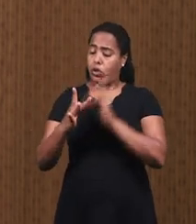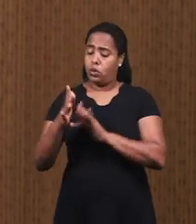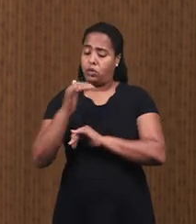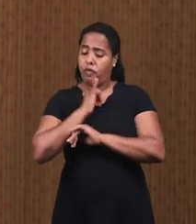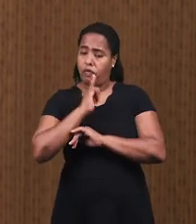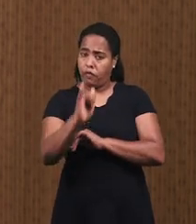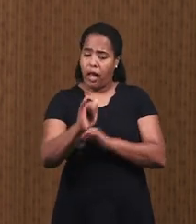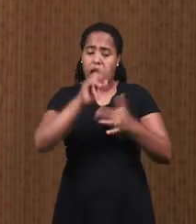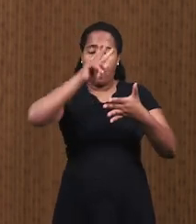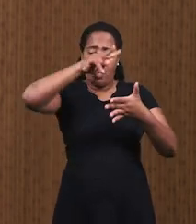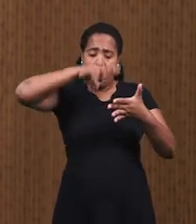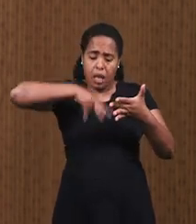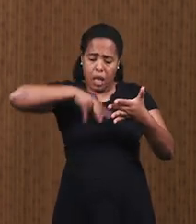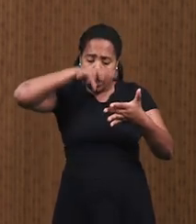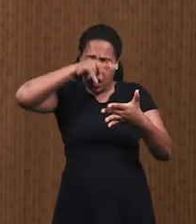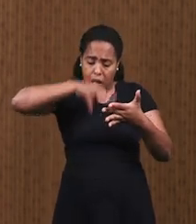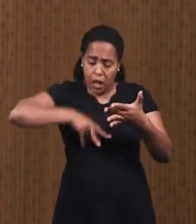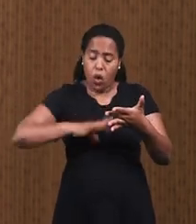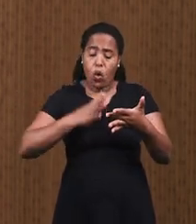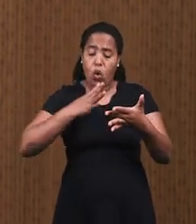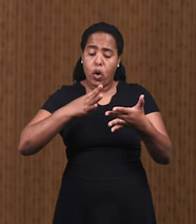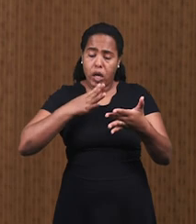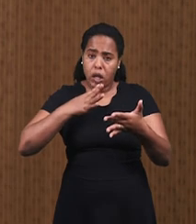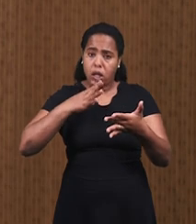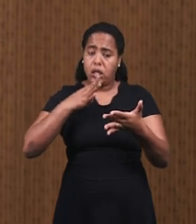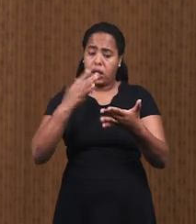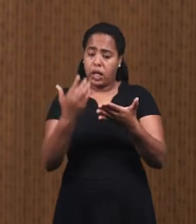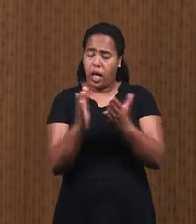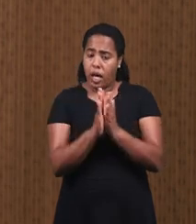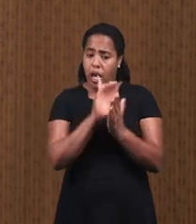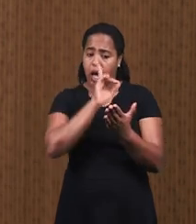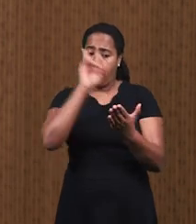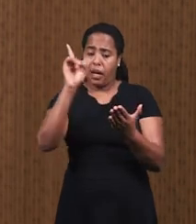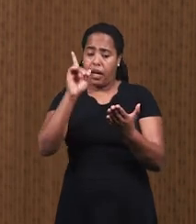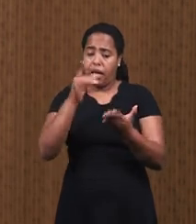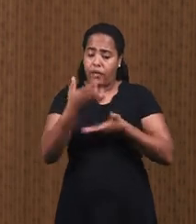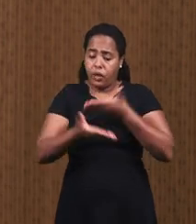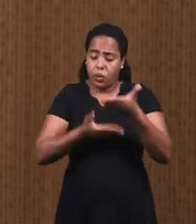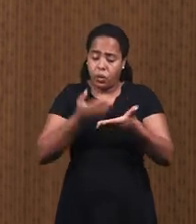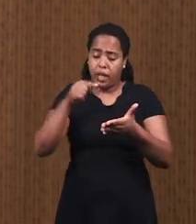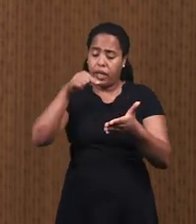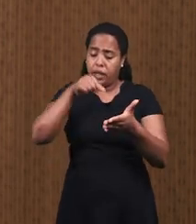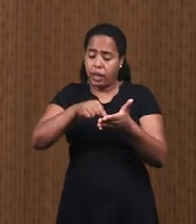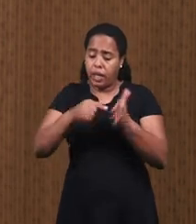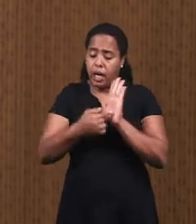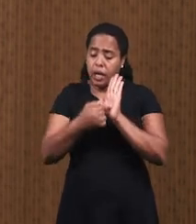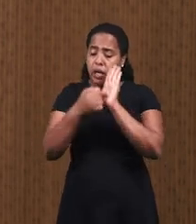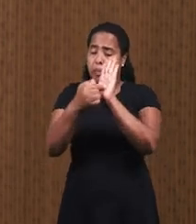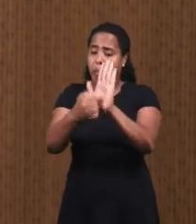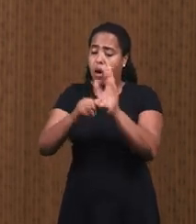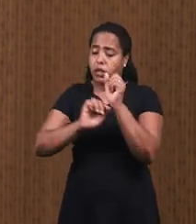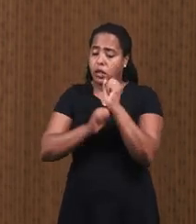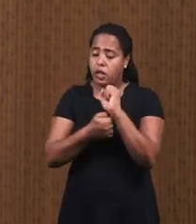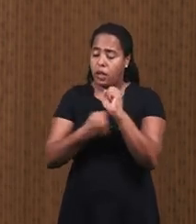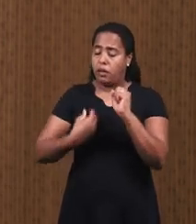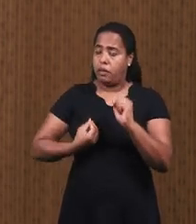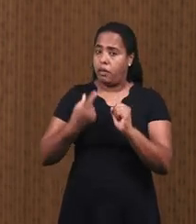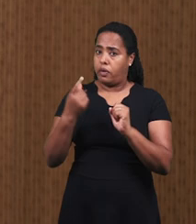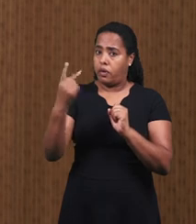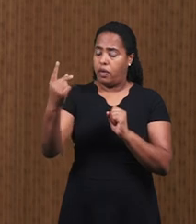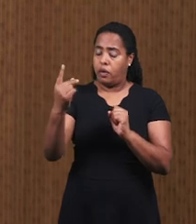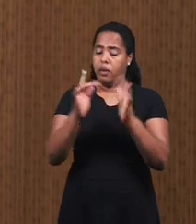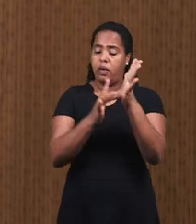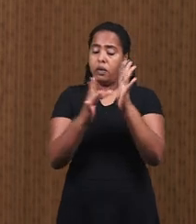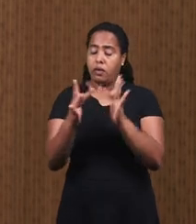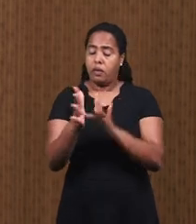Jésus lui-même dit, examinez les Écritures, car vous ayez en elle la vie éternelle et c'est elle qui donne témoignage